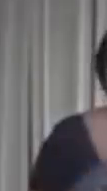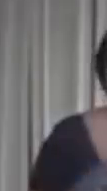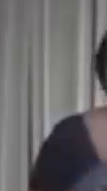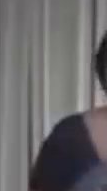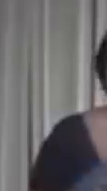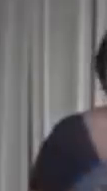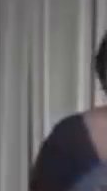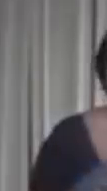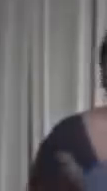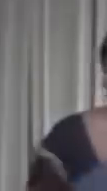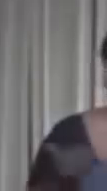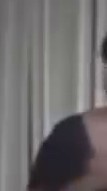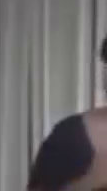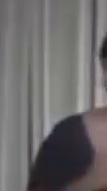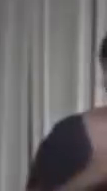கடந்த காலங்களில் இருந்த